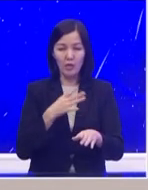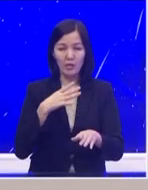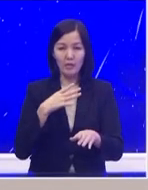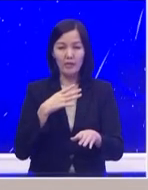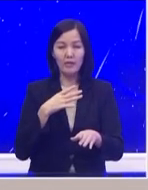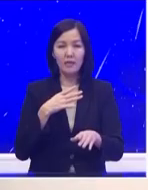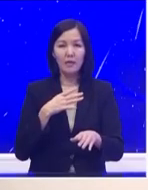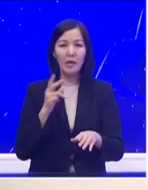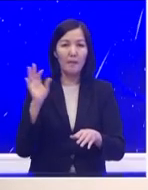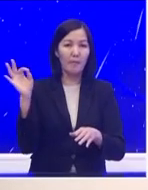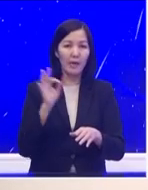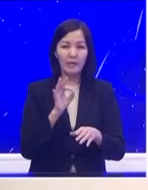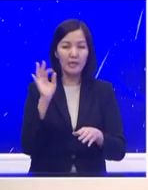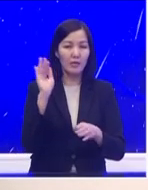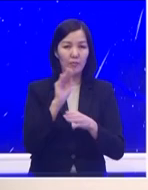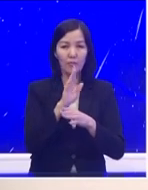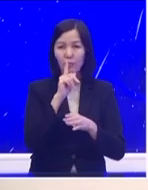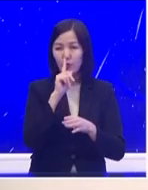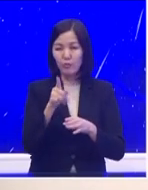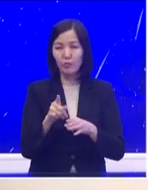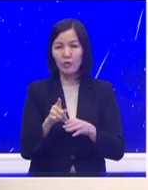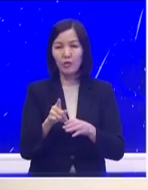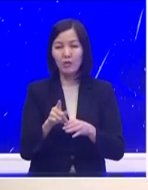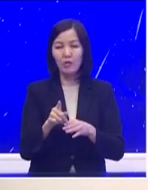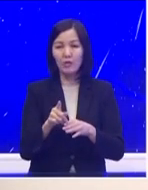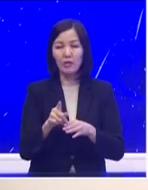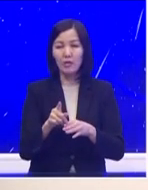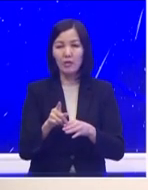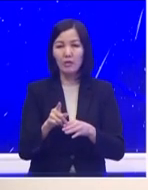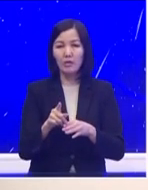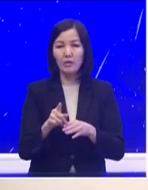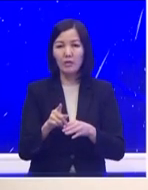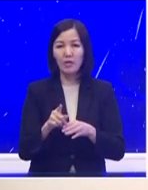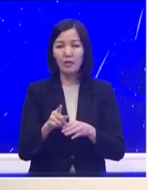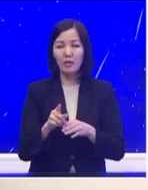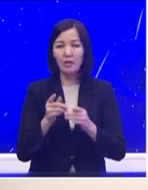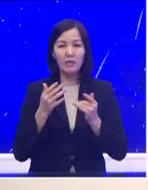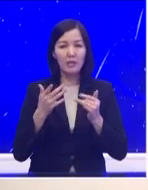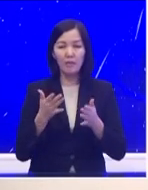жаңағы өсімпұл, ешқандай жаңағы салықты уақытын өткізіп деген жаңағы шарттар